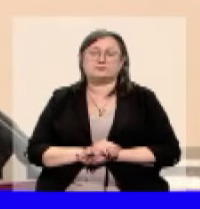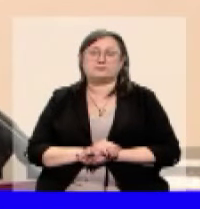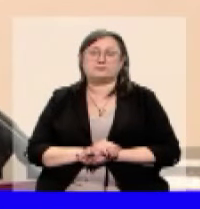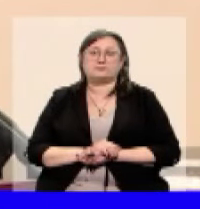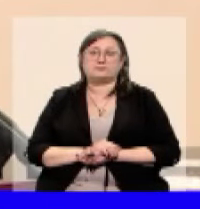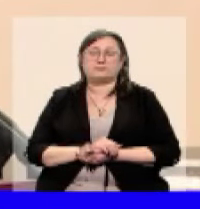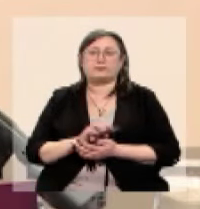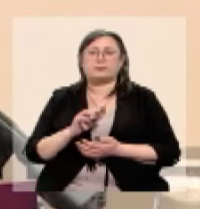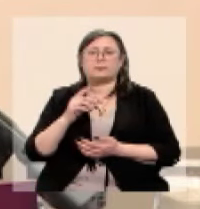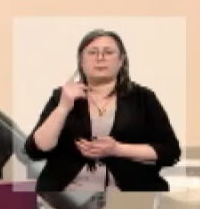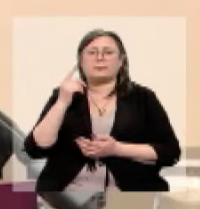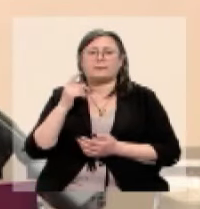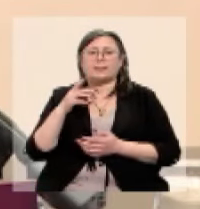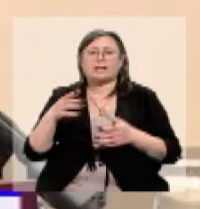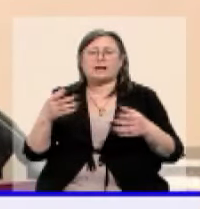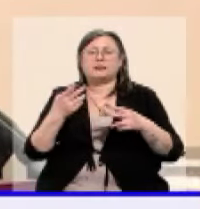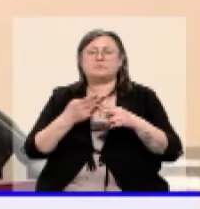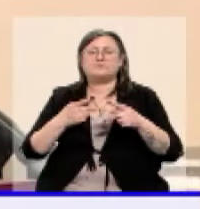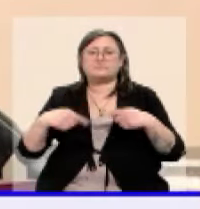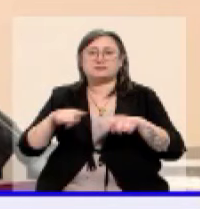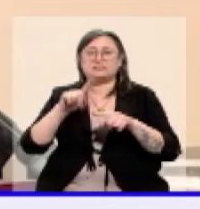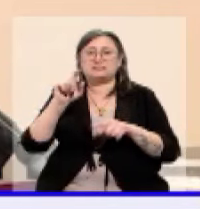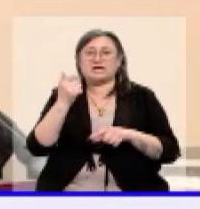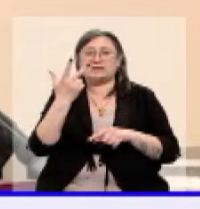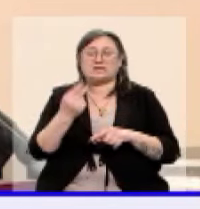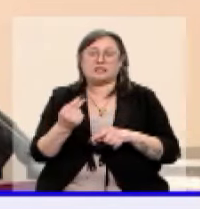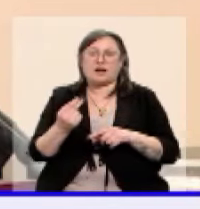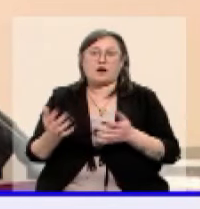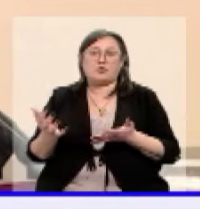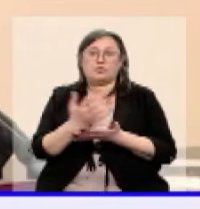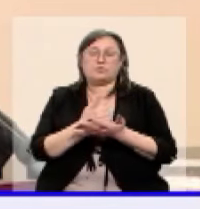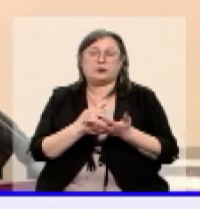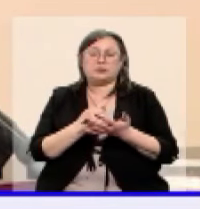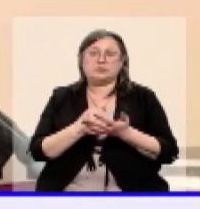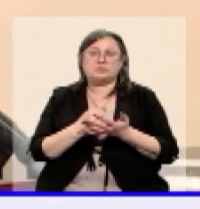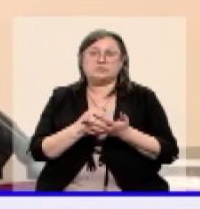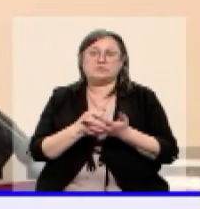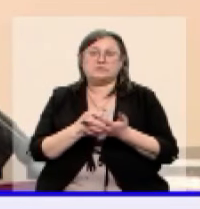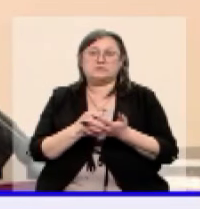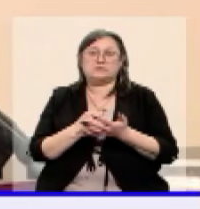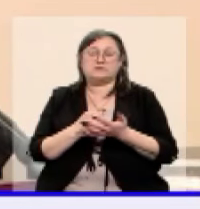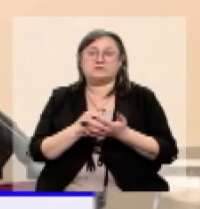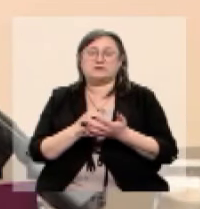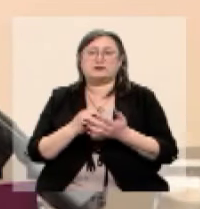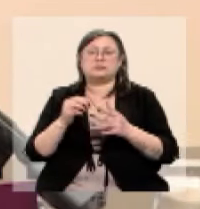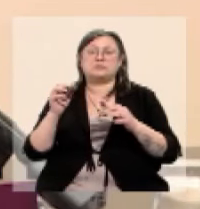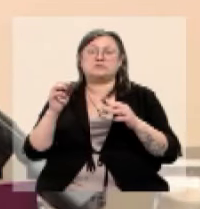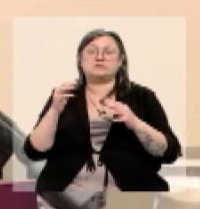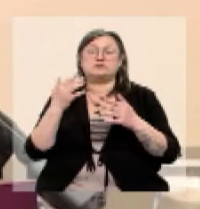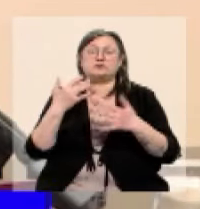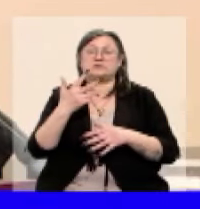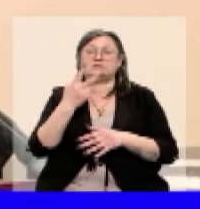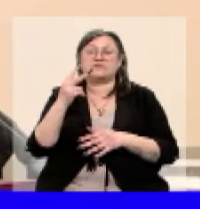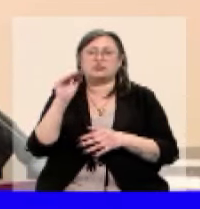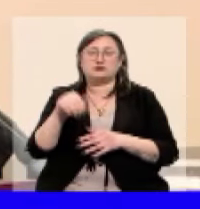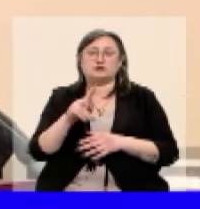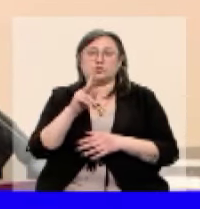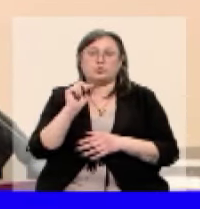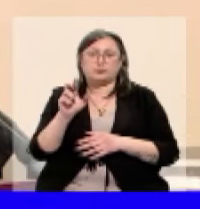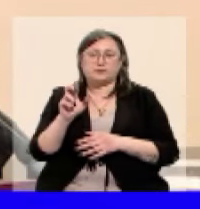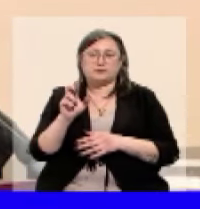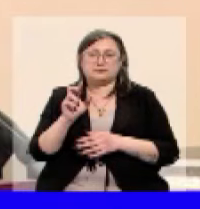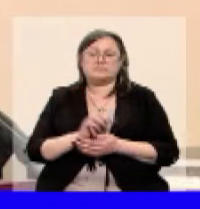Үш күннің ішінде 32510 метр куб қар шығарылды. Қараша айынан 15-ші қаңтарға дейін 450000 метр